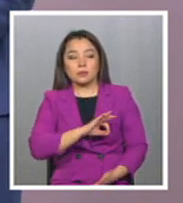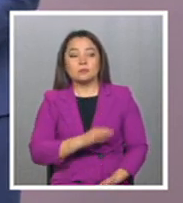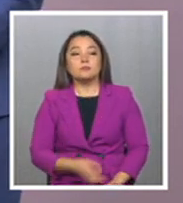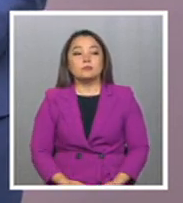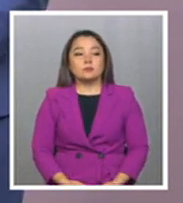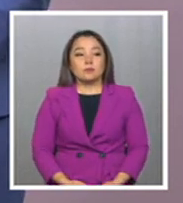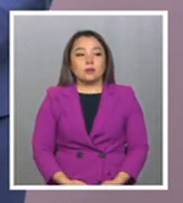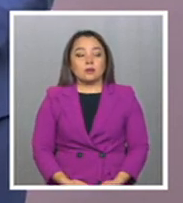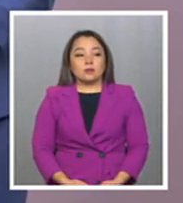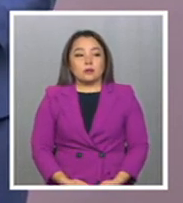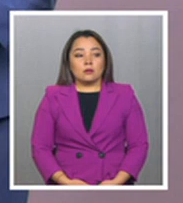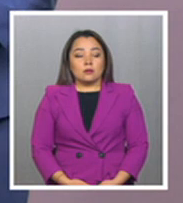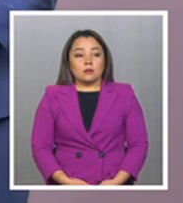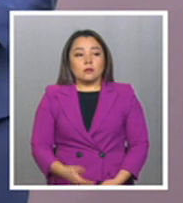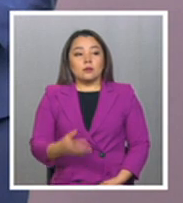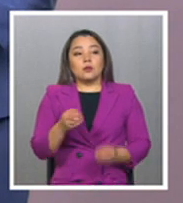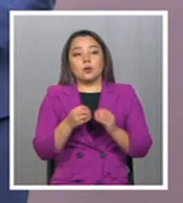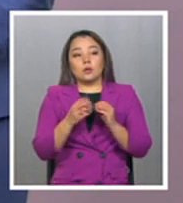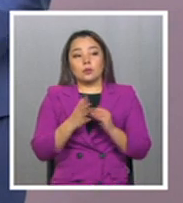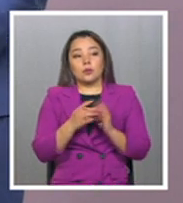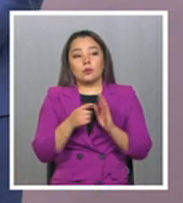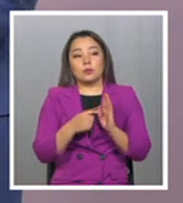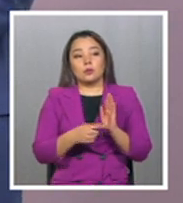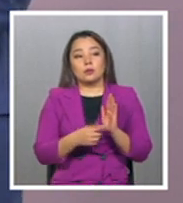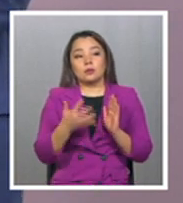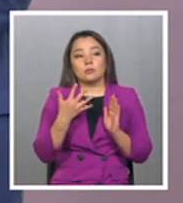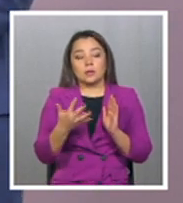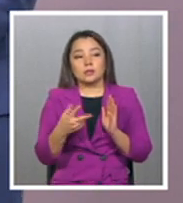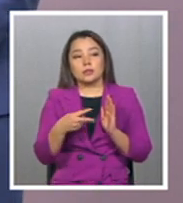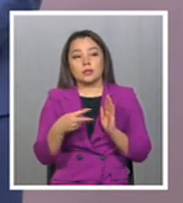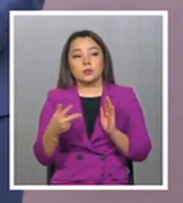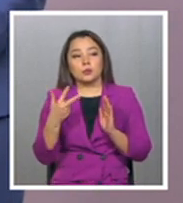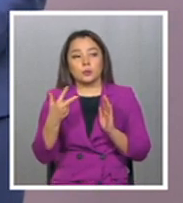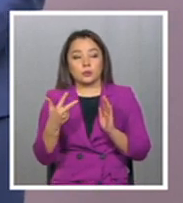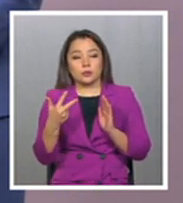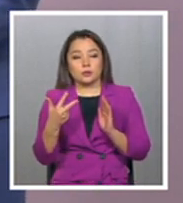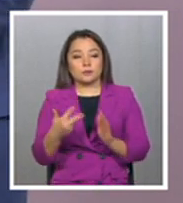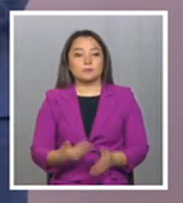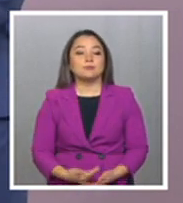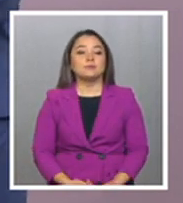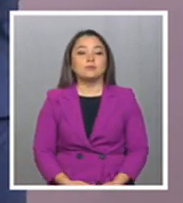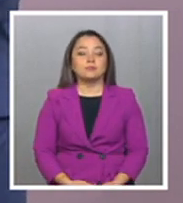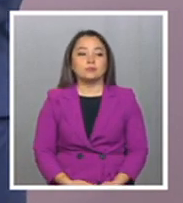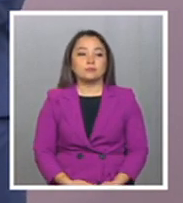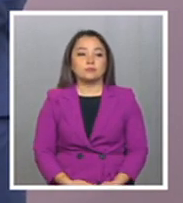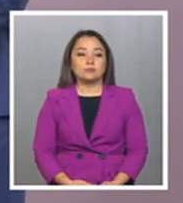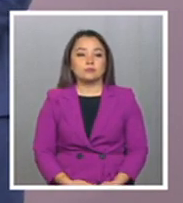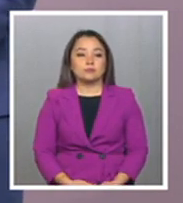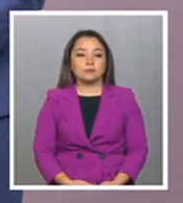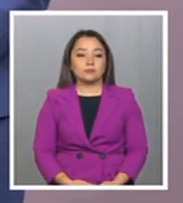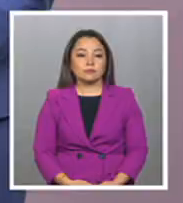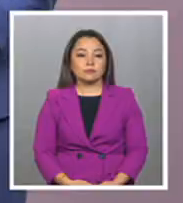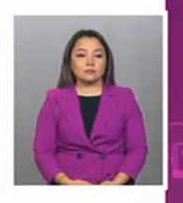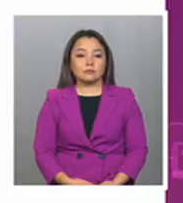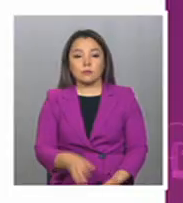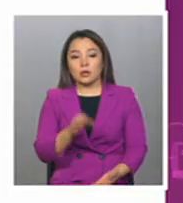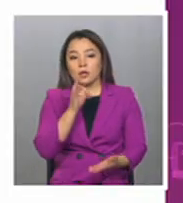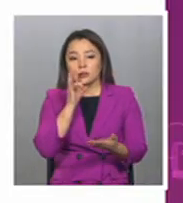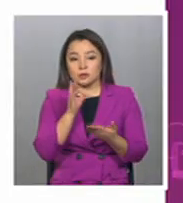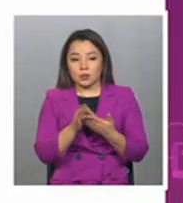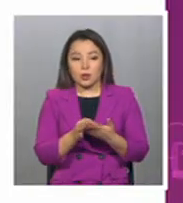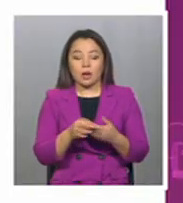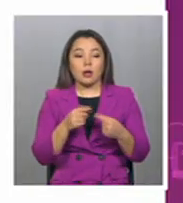Есептің шешуі 15 пен 5 сандарының бөліндісі 3-ке тең. Есептің жауабы